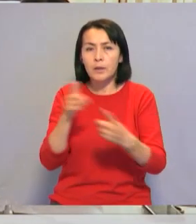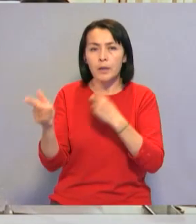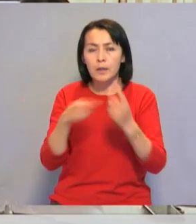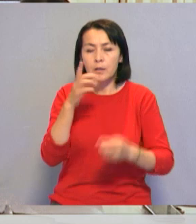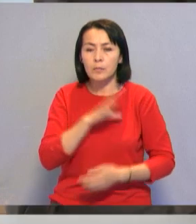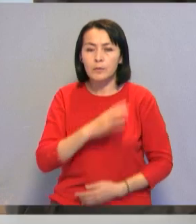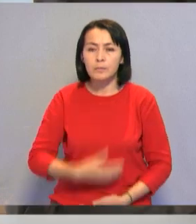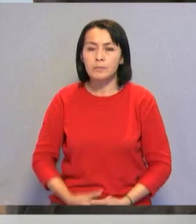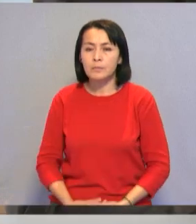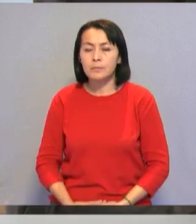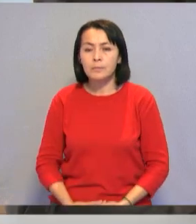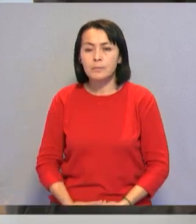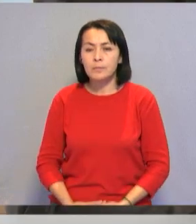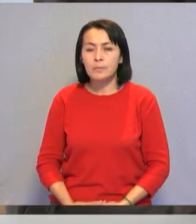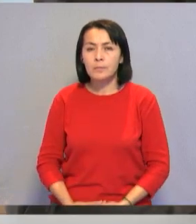білдірді.